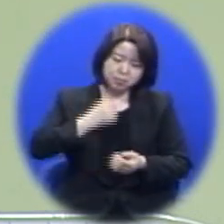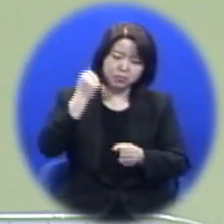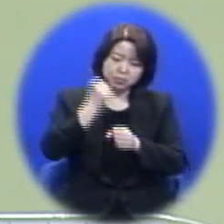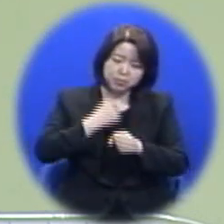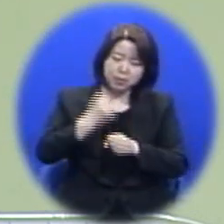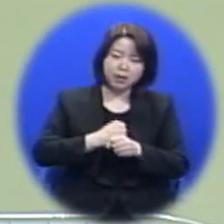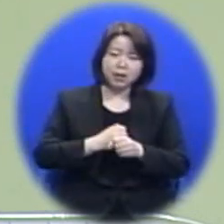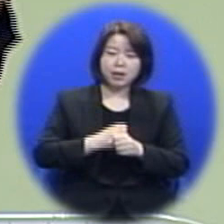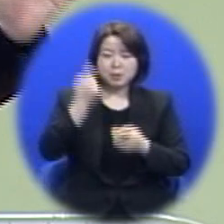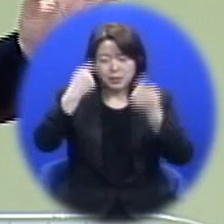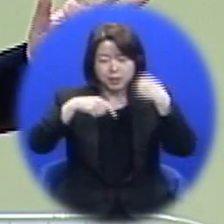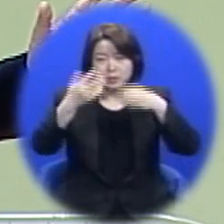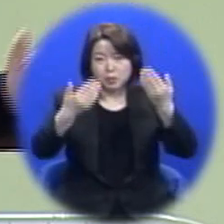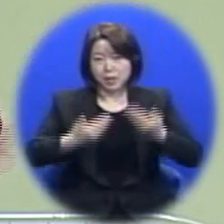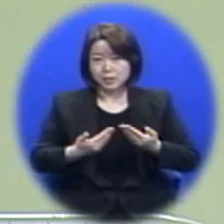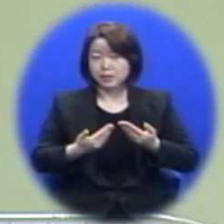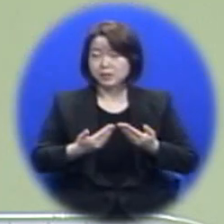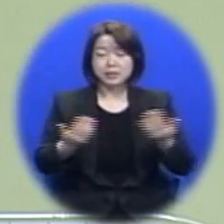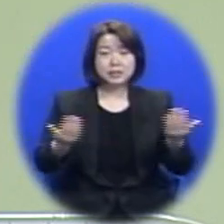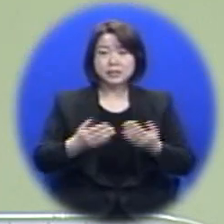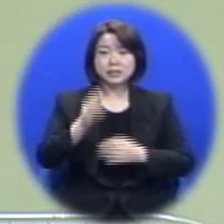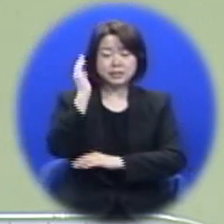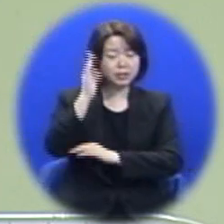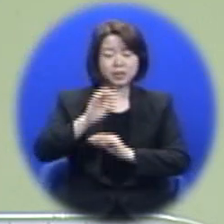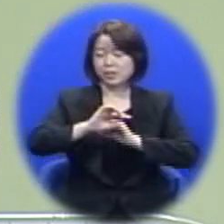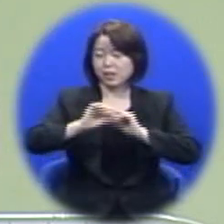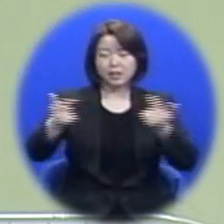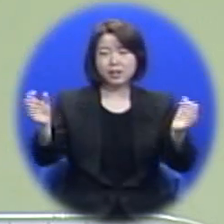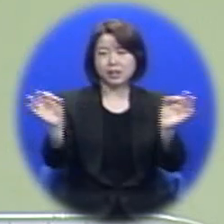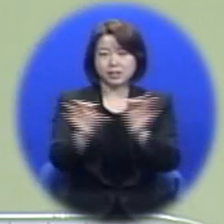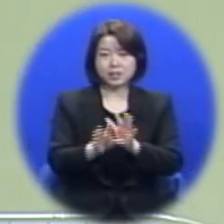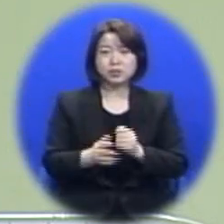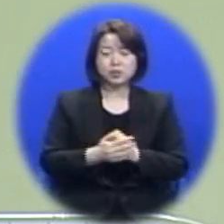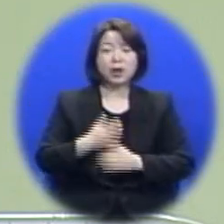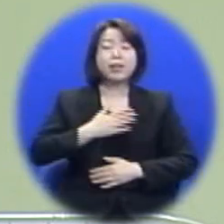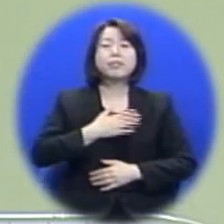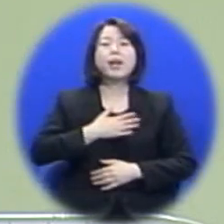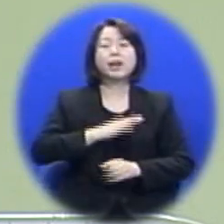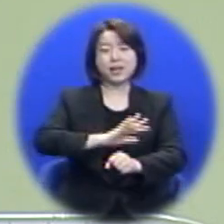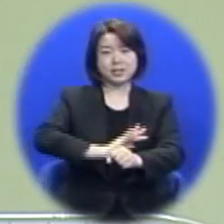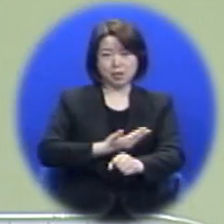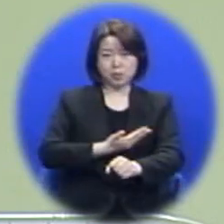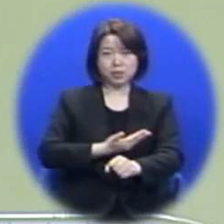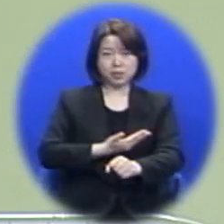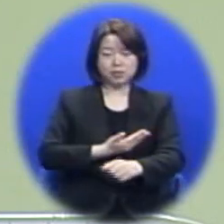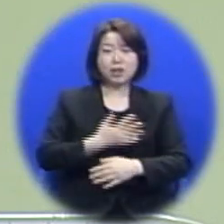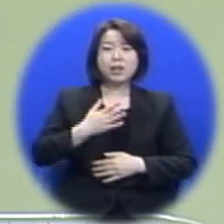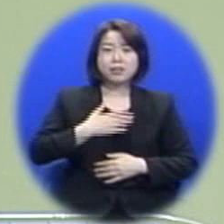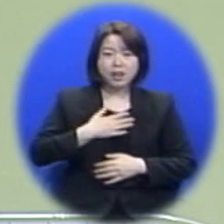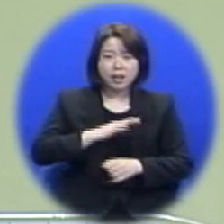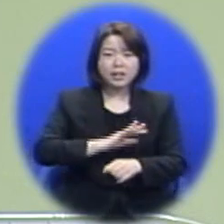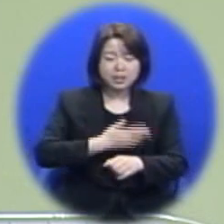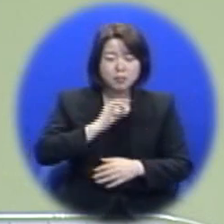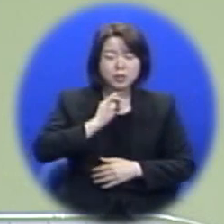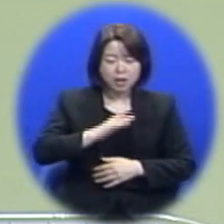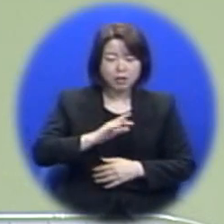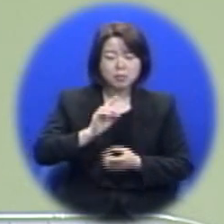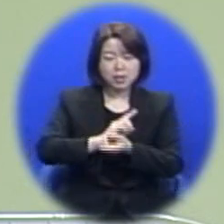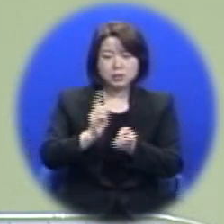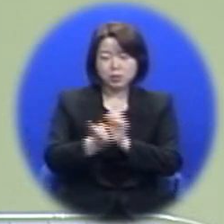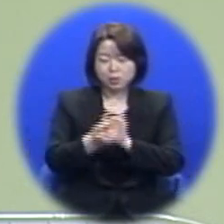1 이제는 그런 이야기 없어졌어요 내가 잘못했던 거 내가 잘못한 것만 서로